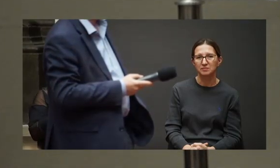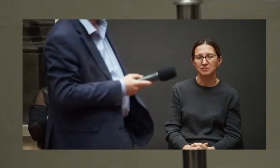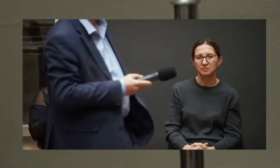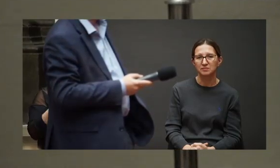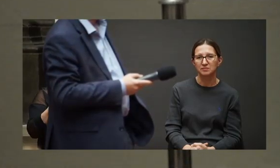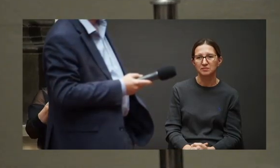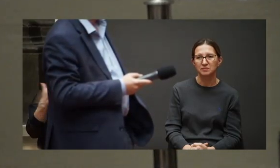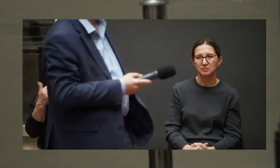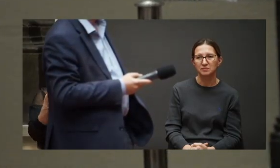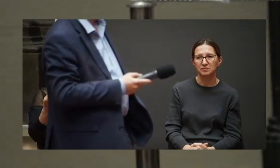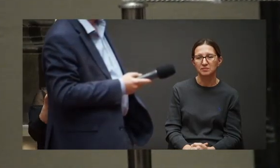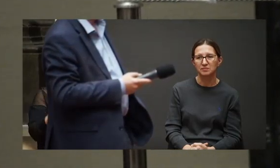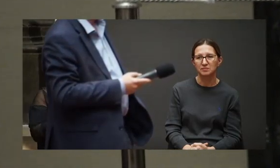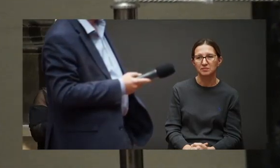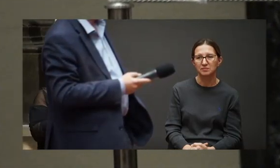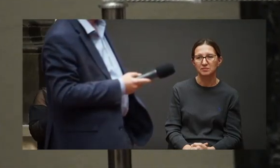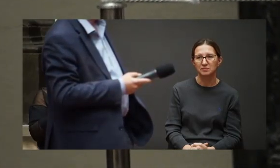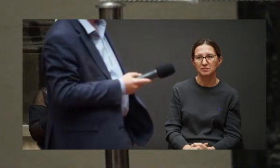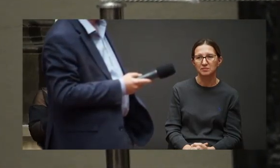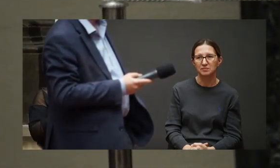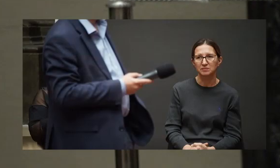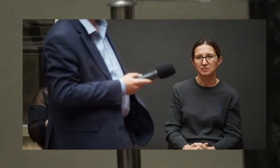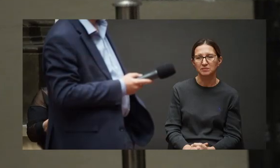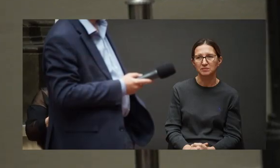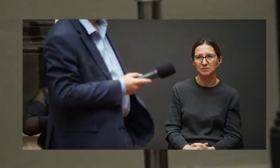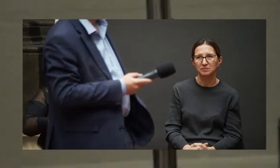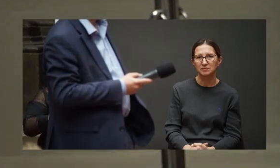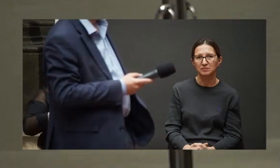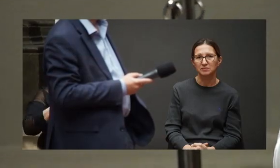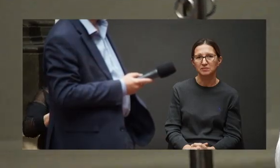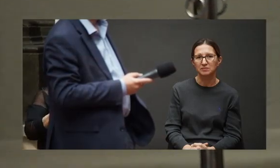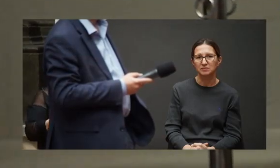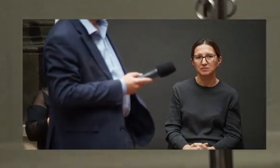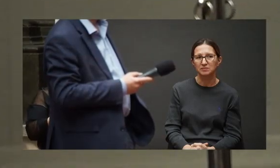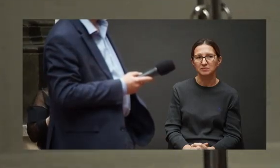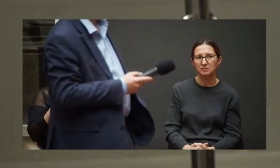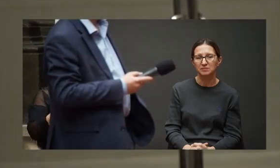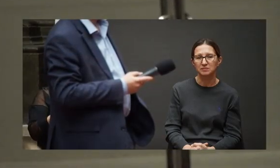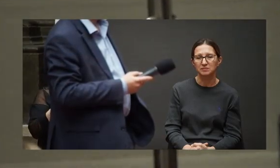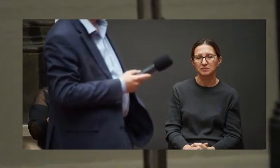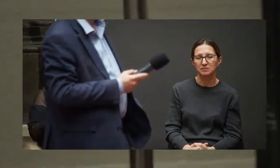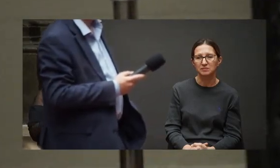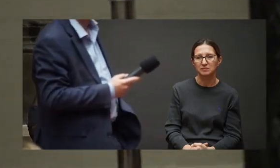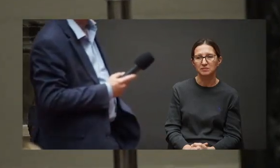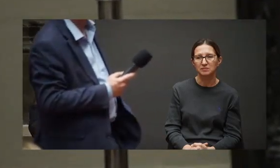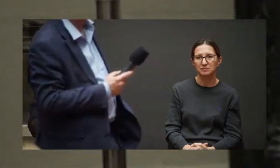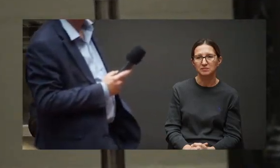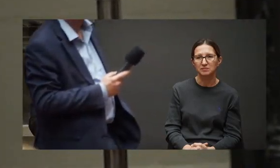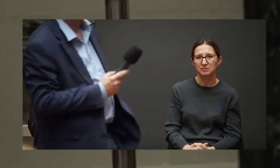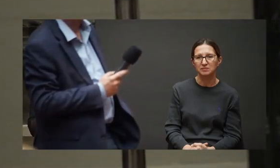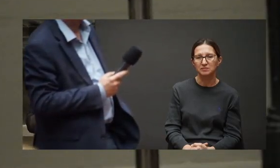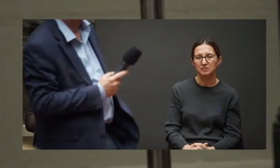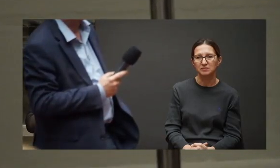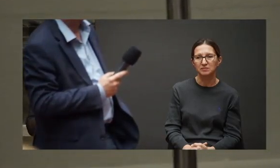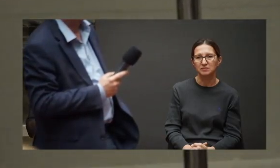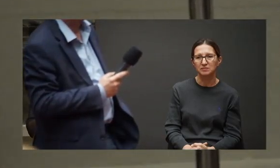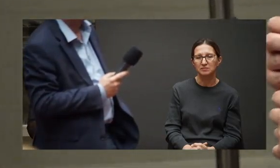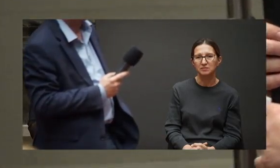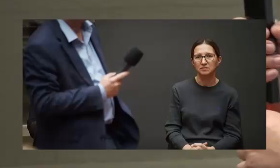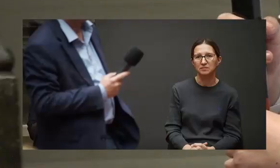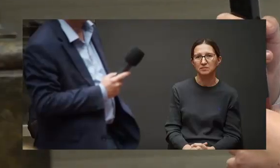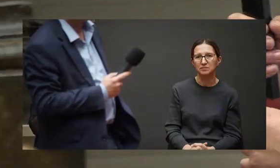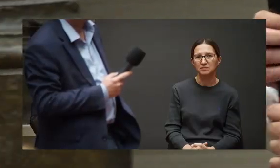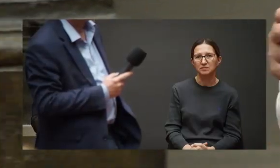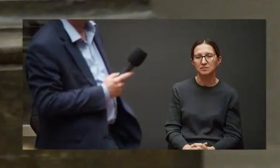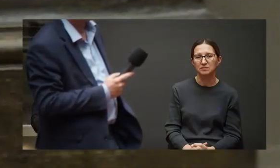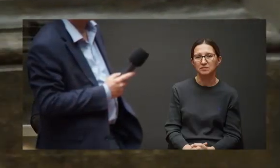зритель приходит не работать в музее, приходит не именно работать в музее,